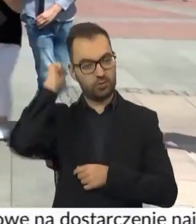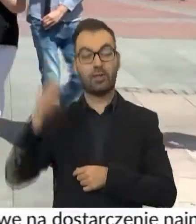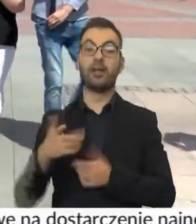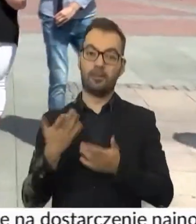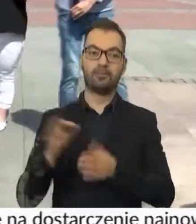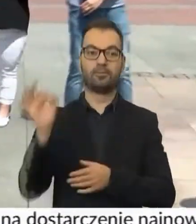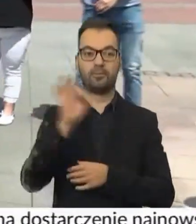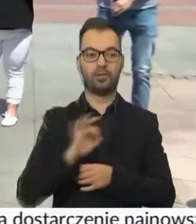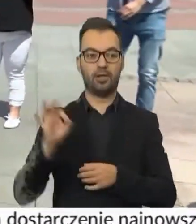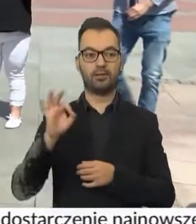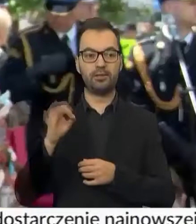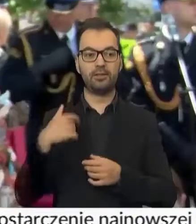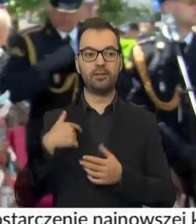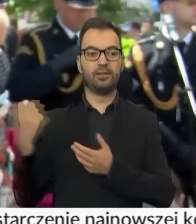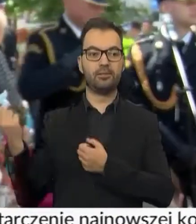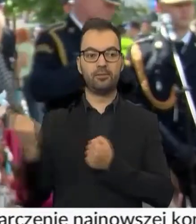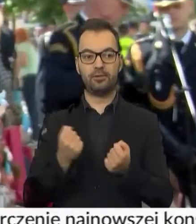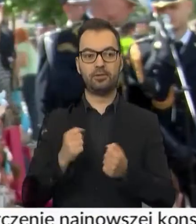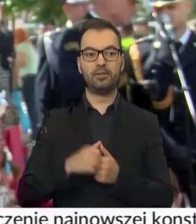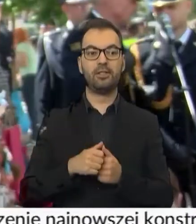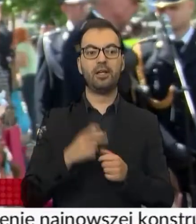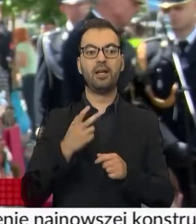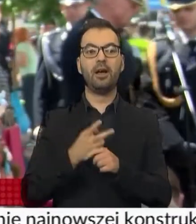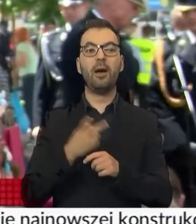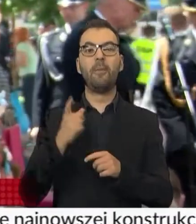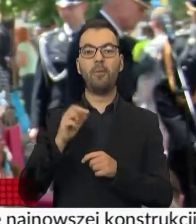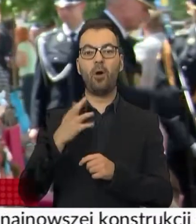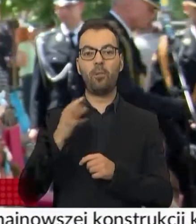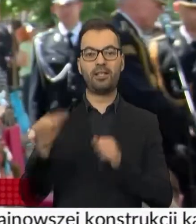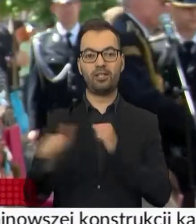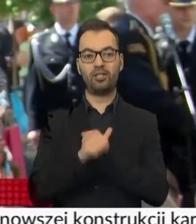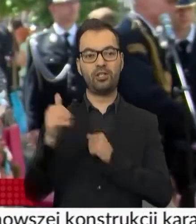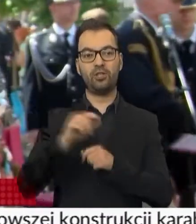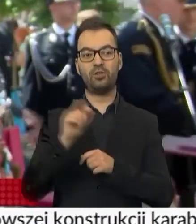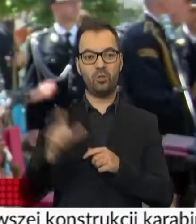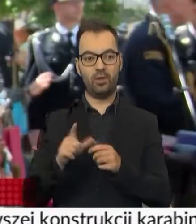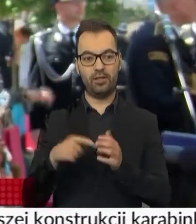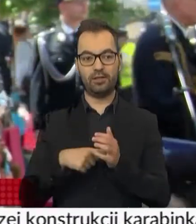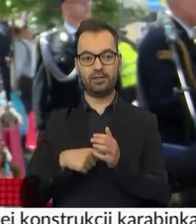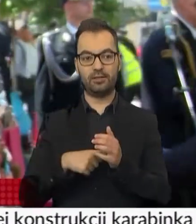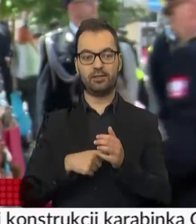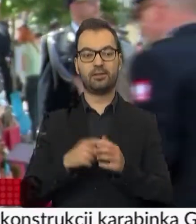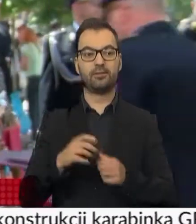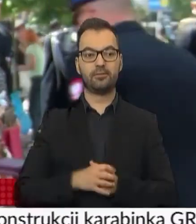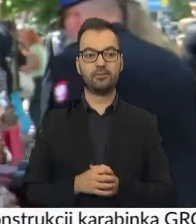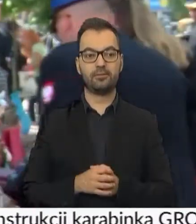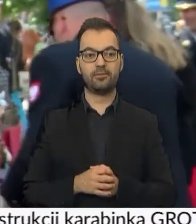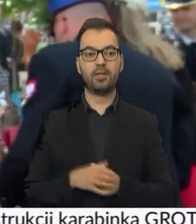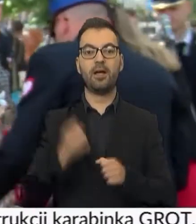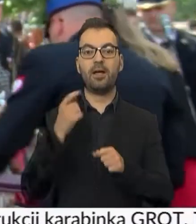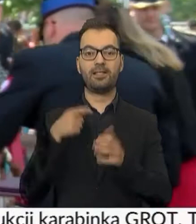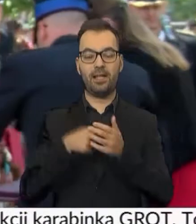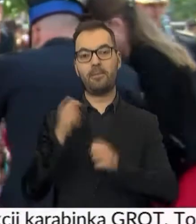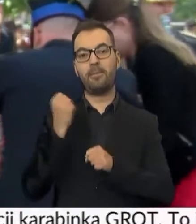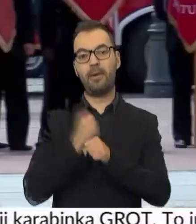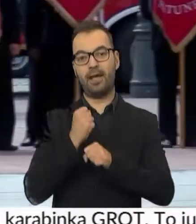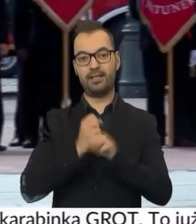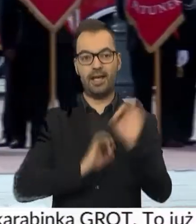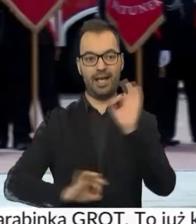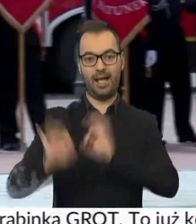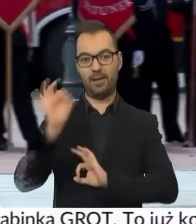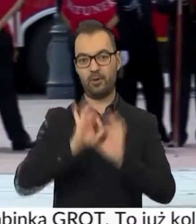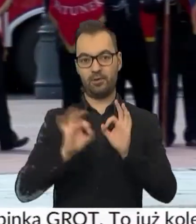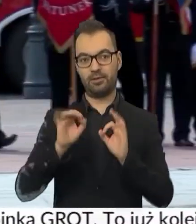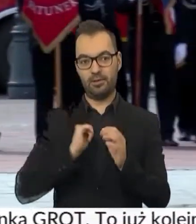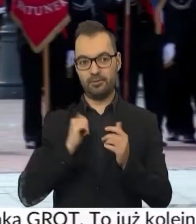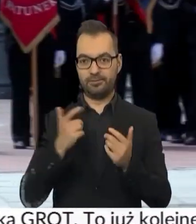okazji przywiozłem promesę na 60 tysięcy złotych dla jednostki ratowniczo-gaśniczej na prace remontowe, tak żeby podnieść